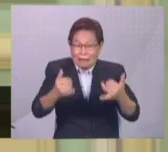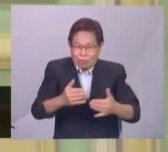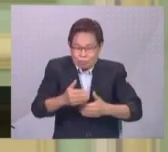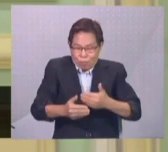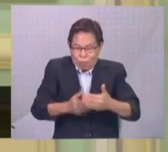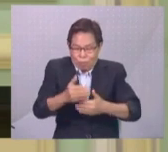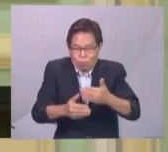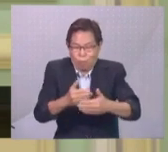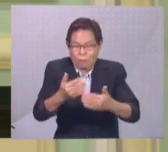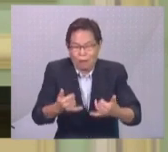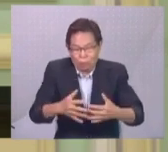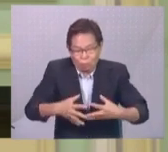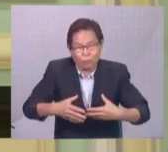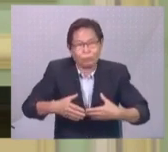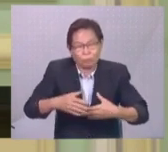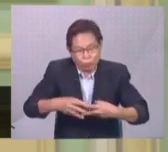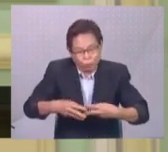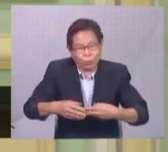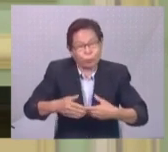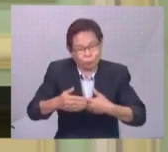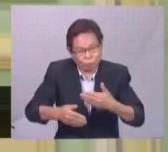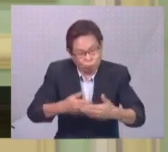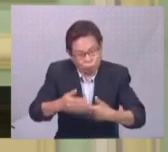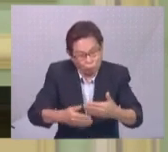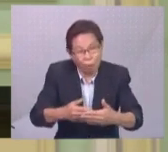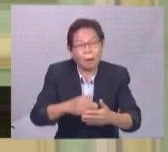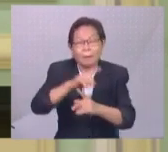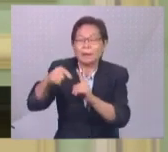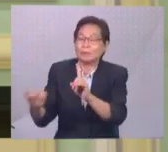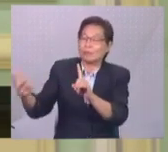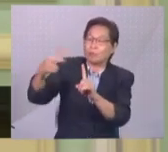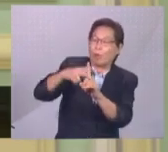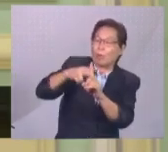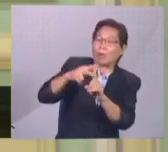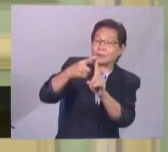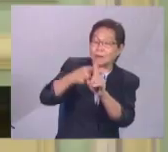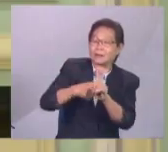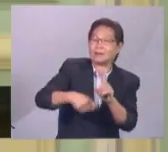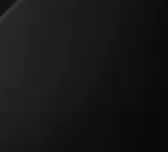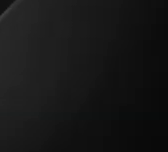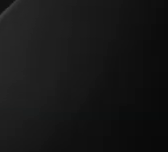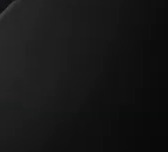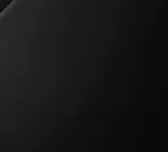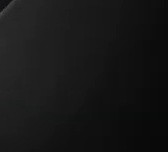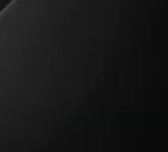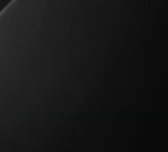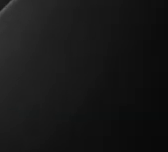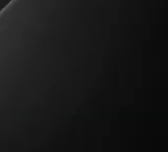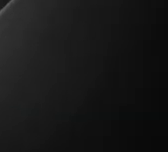prosesnya sedang berjalan apabila kita telah menerima permohonan daripada mereka yang berkenaan